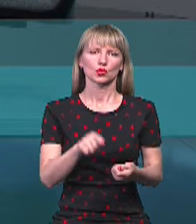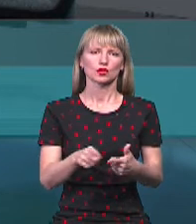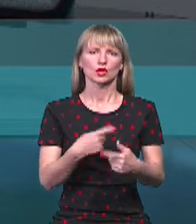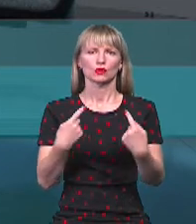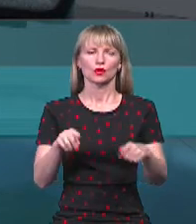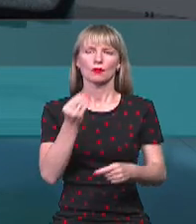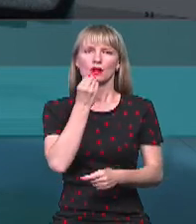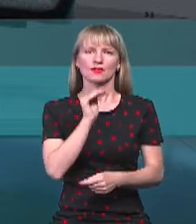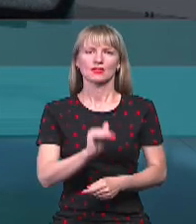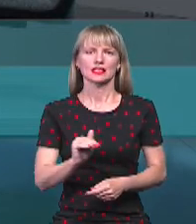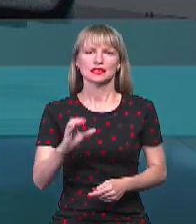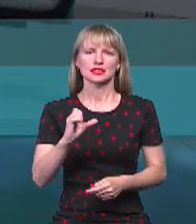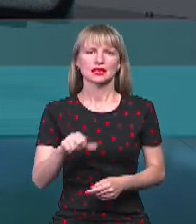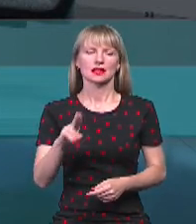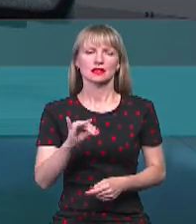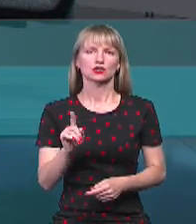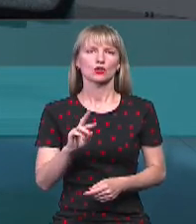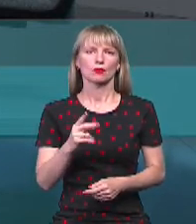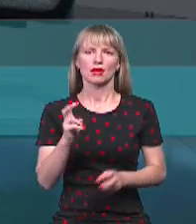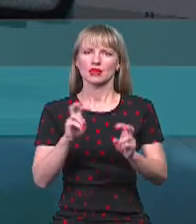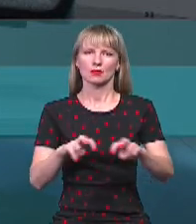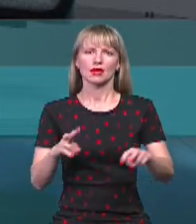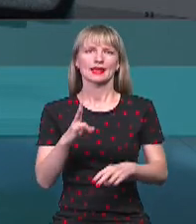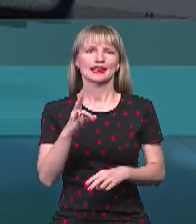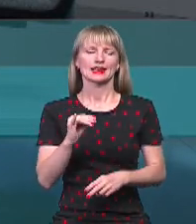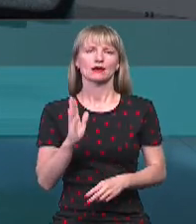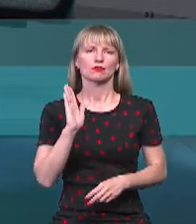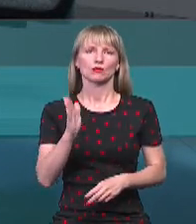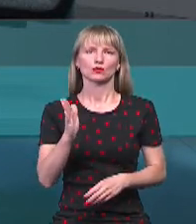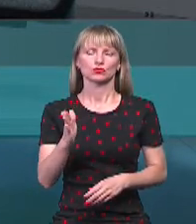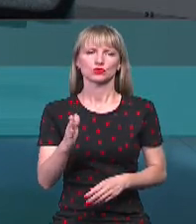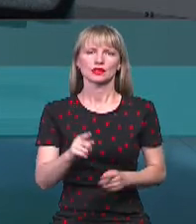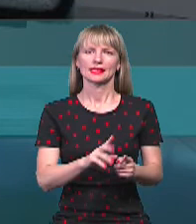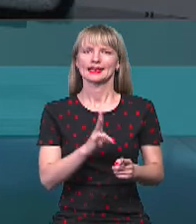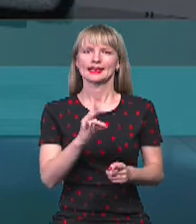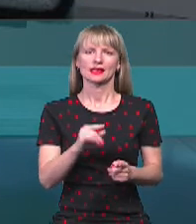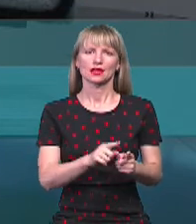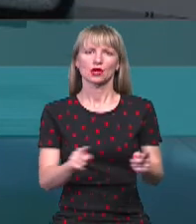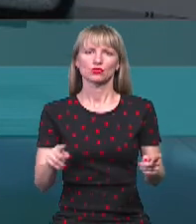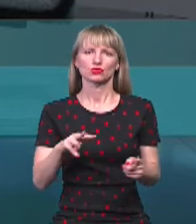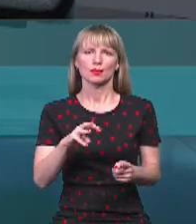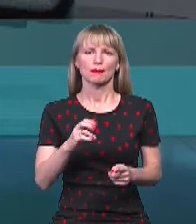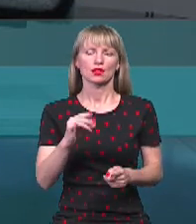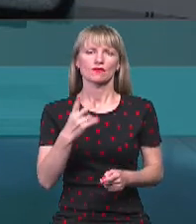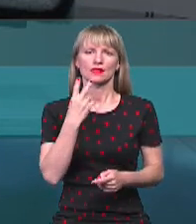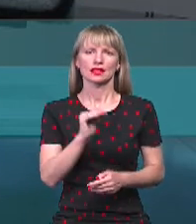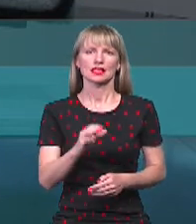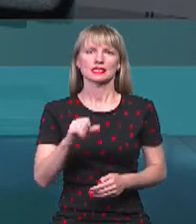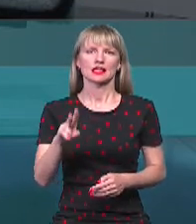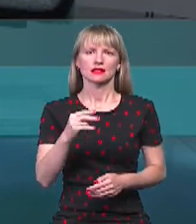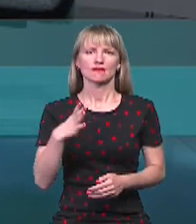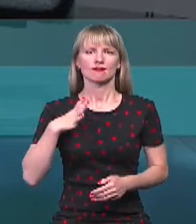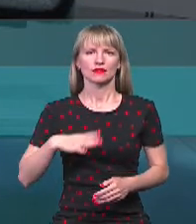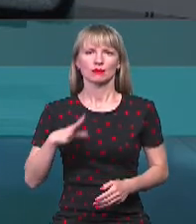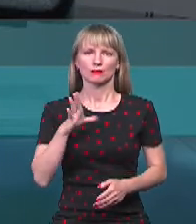иной продукт в детские сады, дабы не пересматривать ни перспективное, ни текущее меню, как мы видели, что детские сады вынуждены